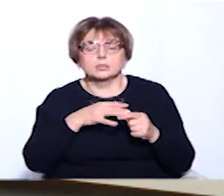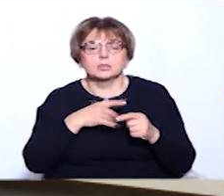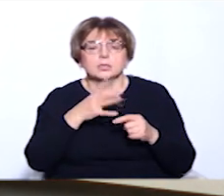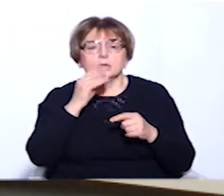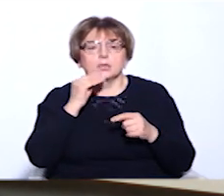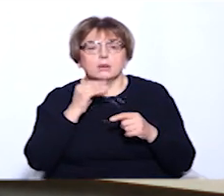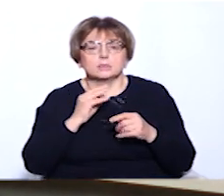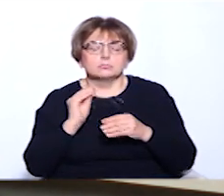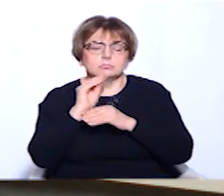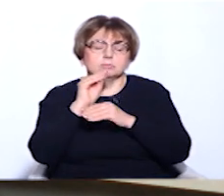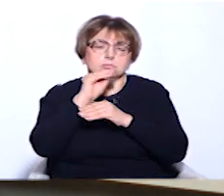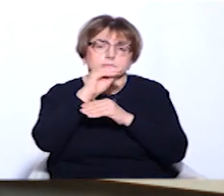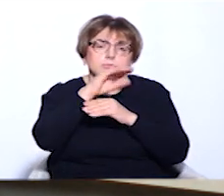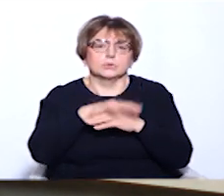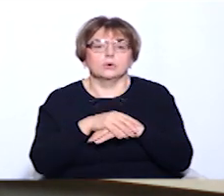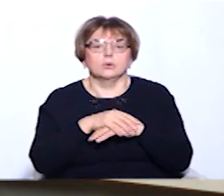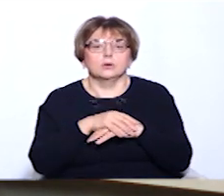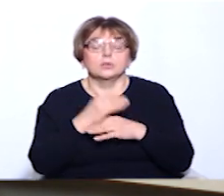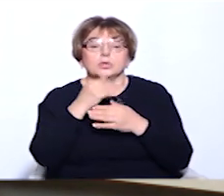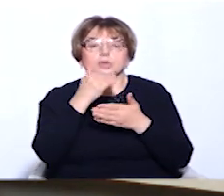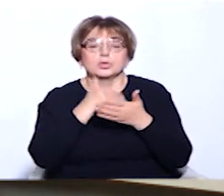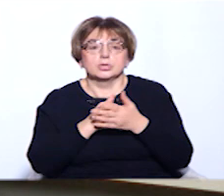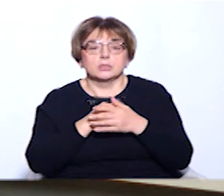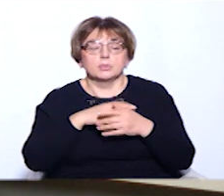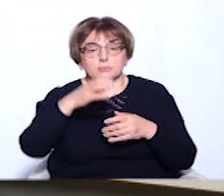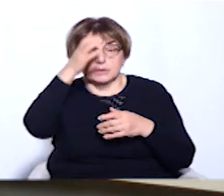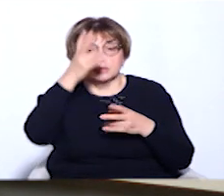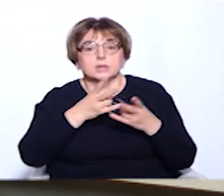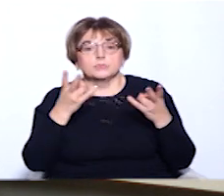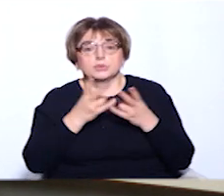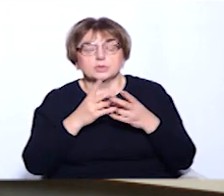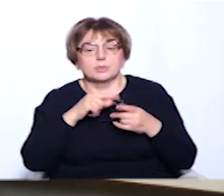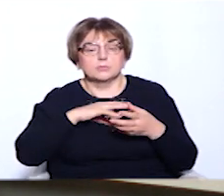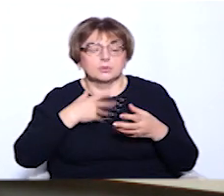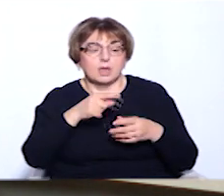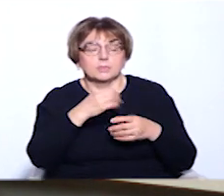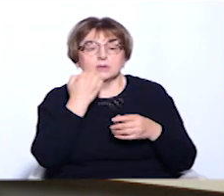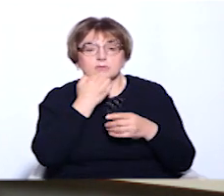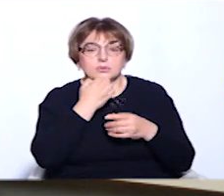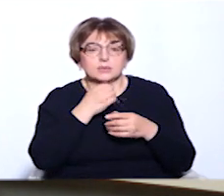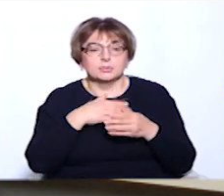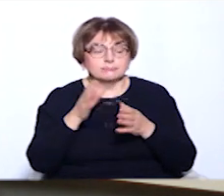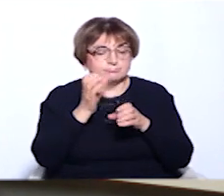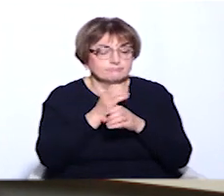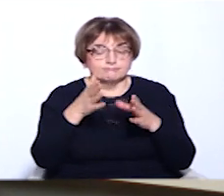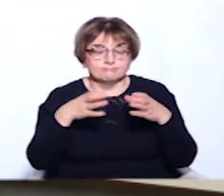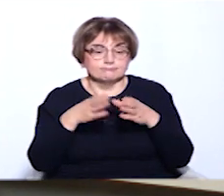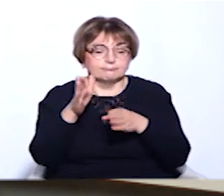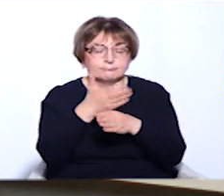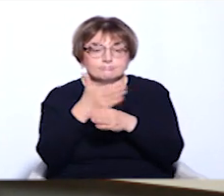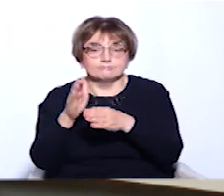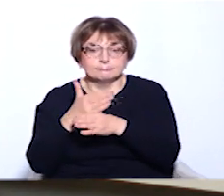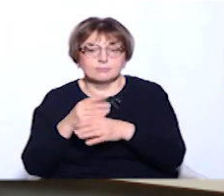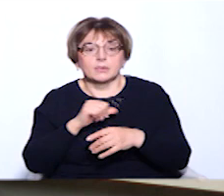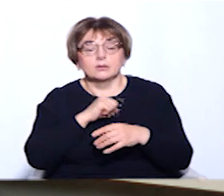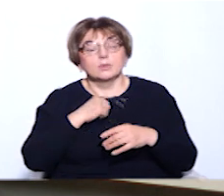თქმა უნდა დღით დღე იზრდებოდა. შესაბამისად მეცნიერებს ჭირდებოდათ მოეხდინათ ამ ნივთიერებების კლასიფიცირება. პირველად